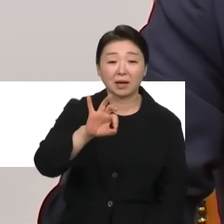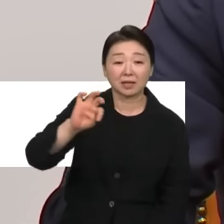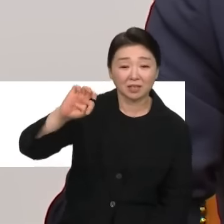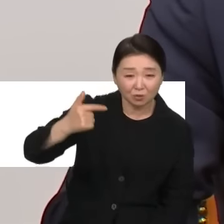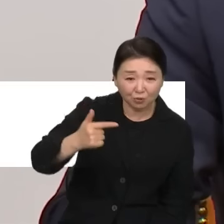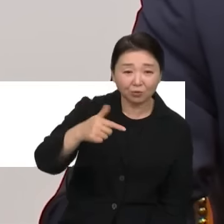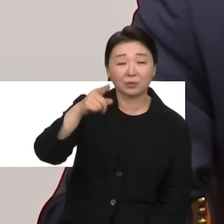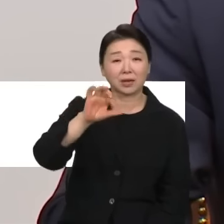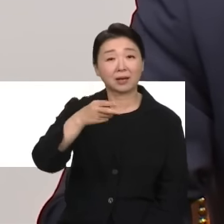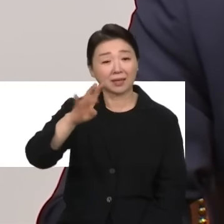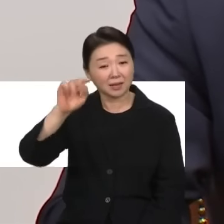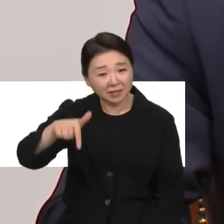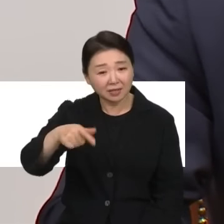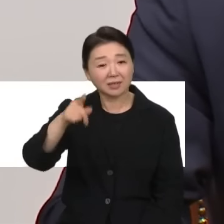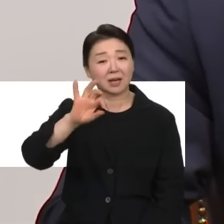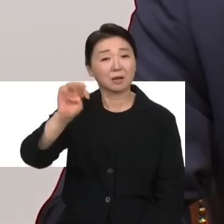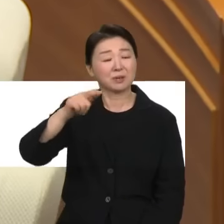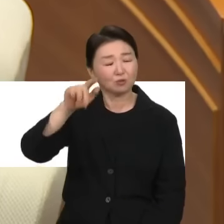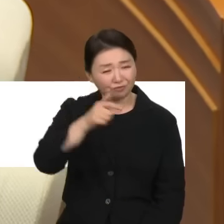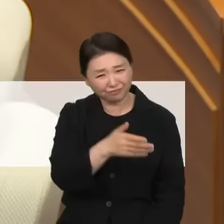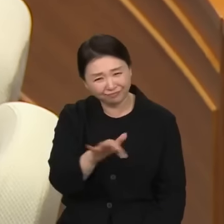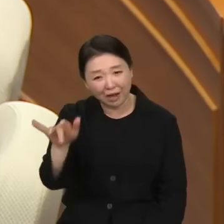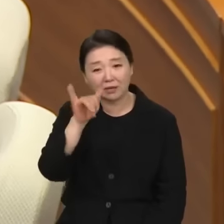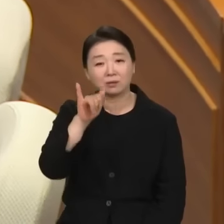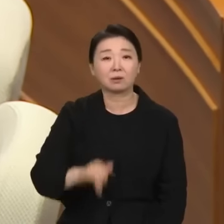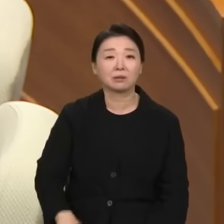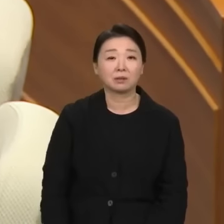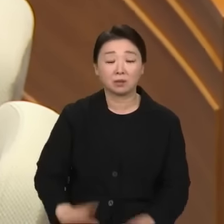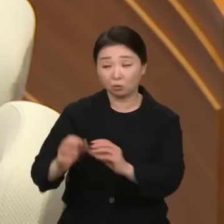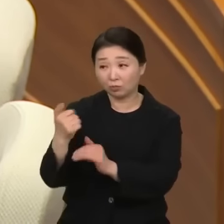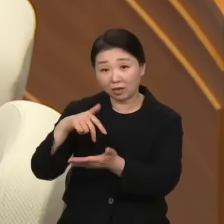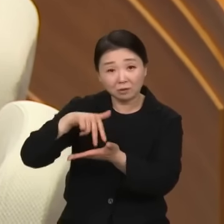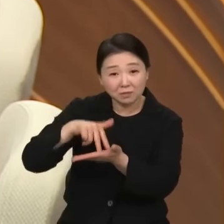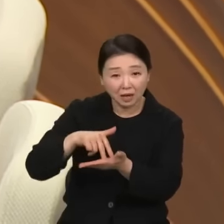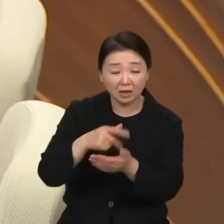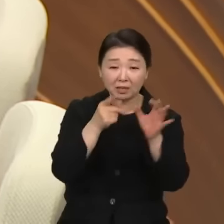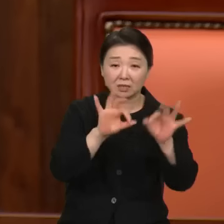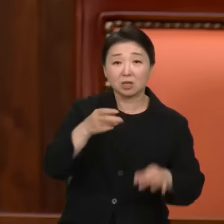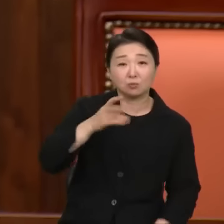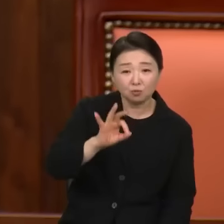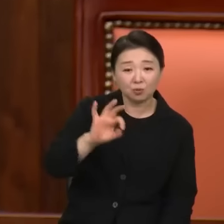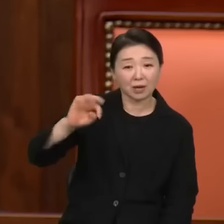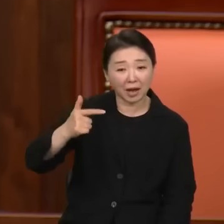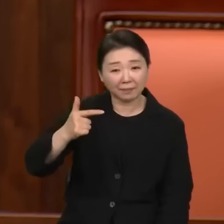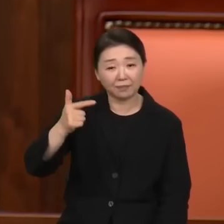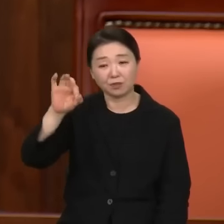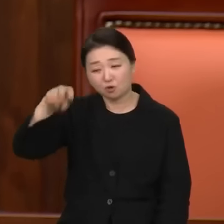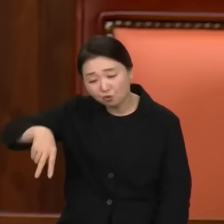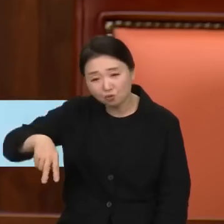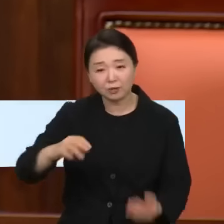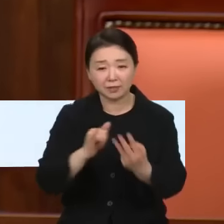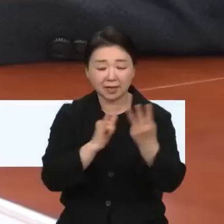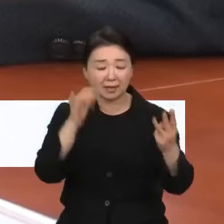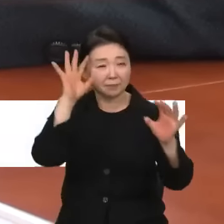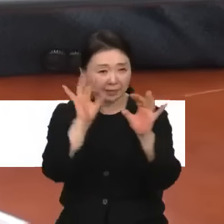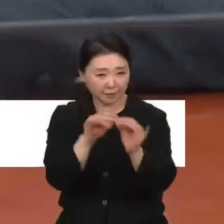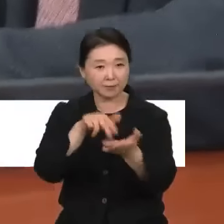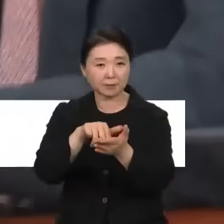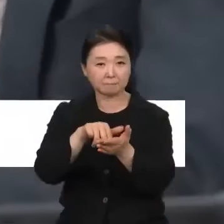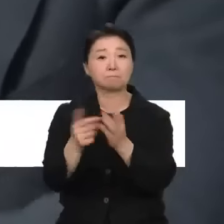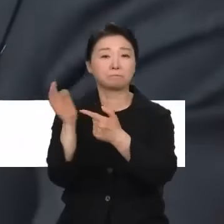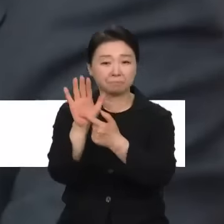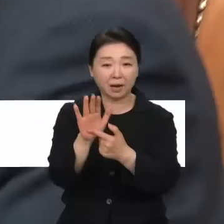의원님, 강대식 의원님, 강민국 의원님. 국민의힘에선 김웅, 안철수 의원에 이어 유희동 의원까지 찬성 입장을